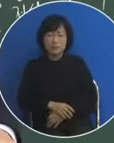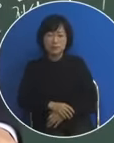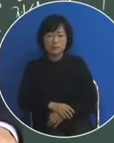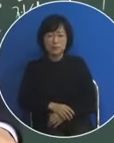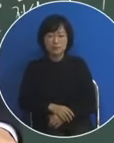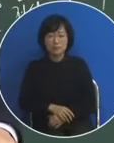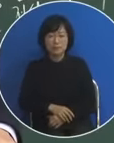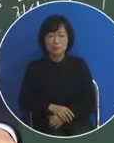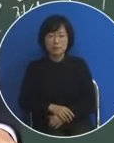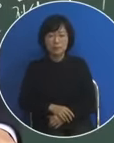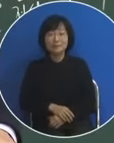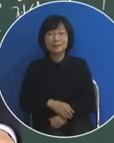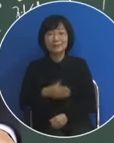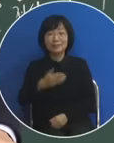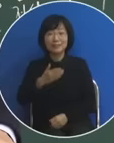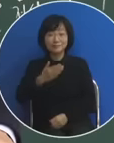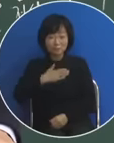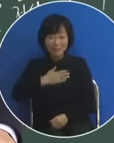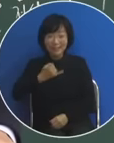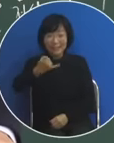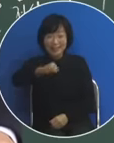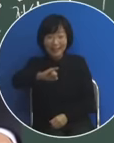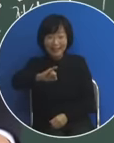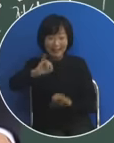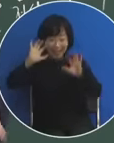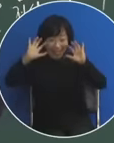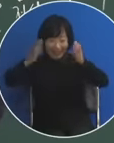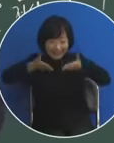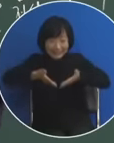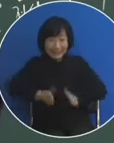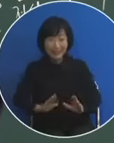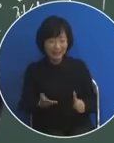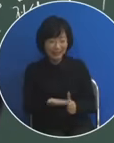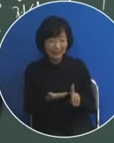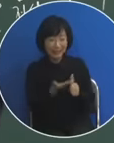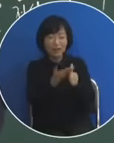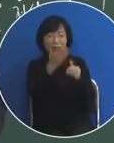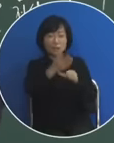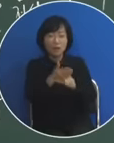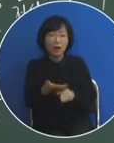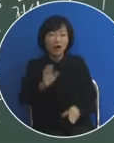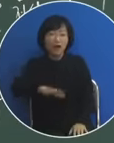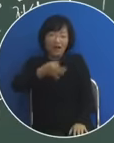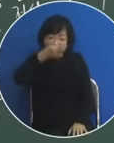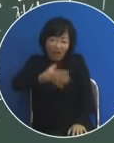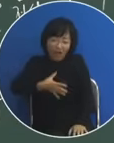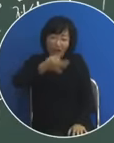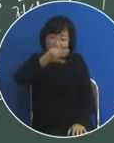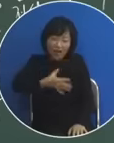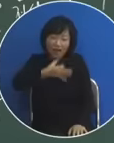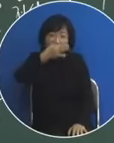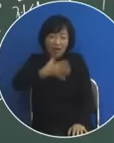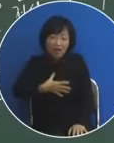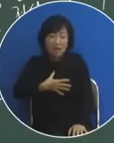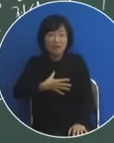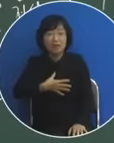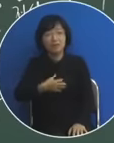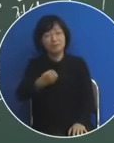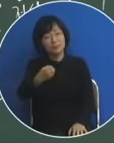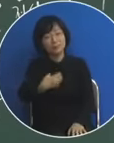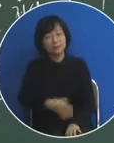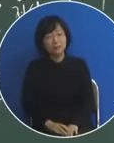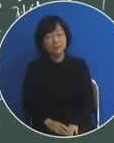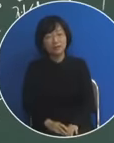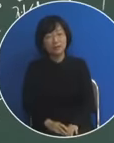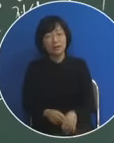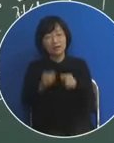뭐 우리 딸이 애 날 키우고 있는데 봐 헤매고 있어 지금 아니야. Then right now my daughter has a child and she's raising that child and she's really having a hard time. 잠도